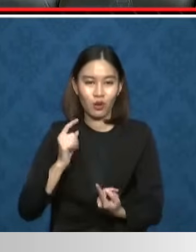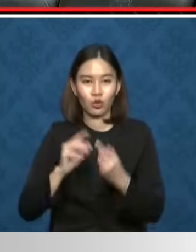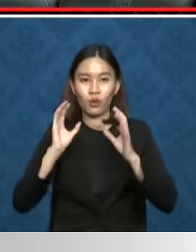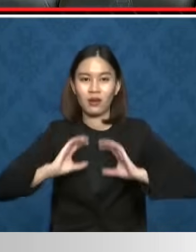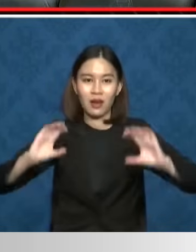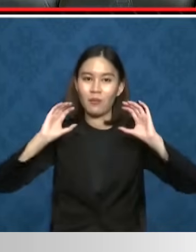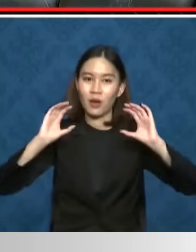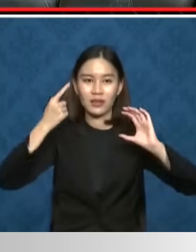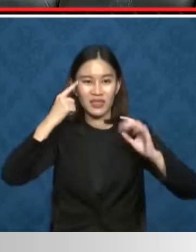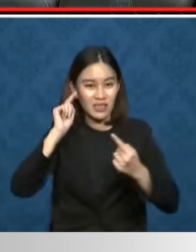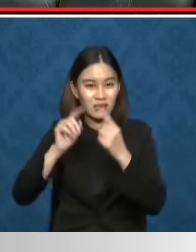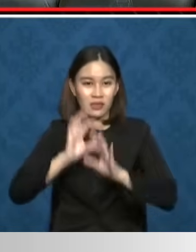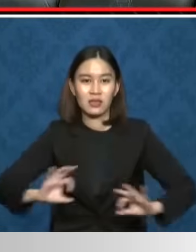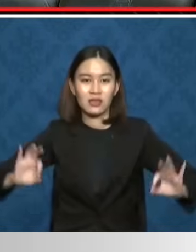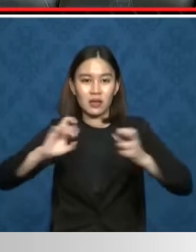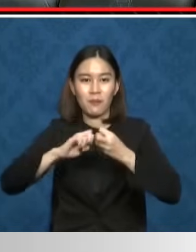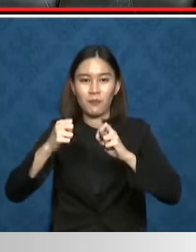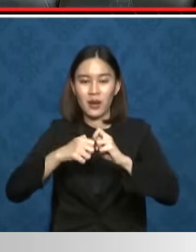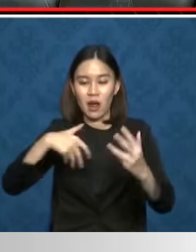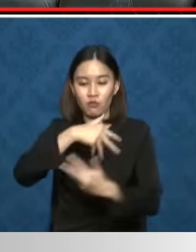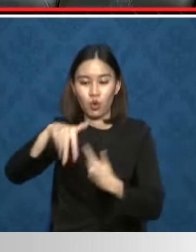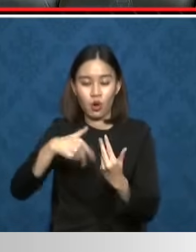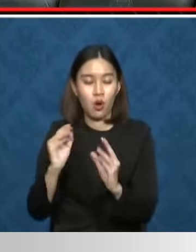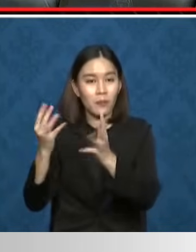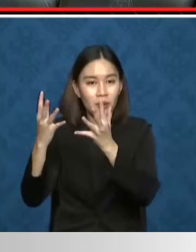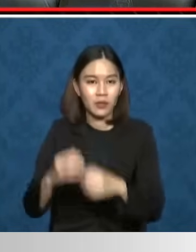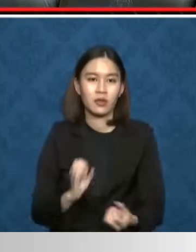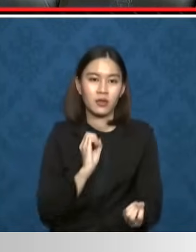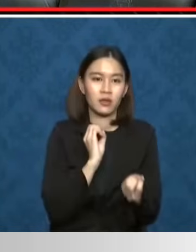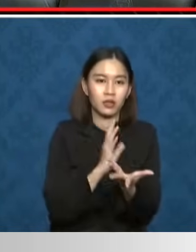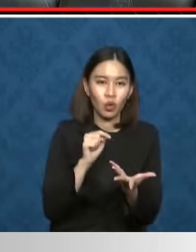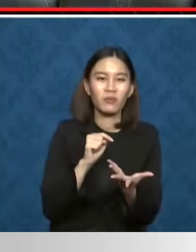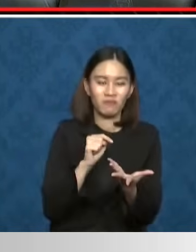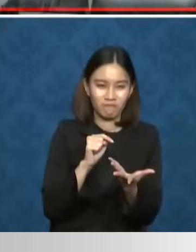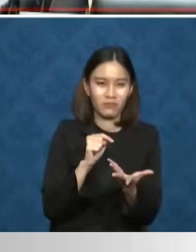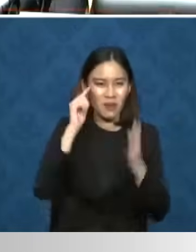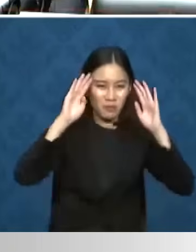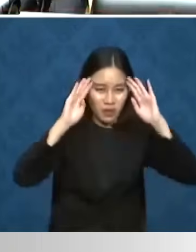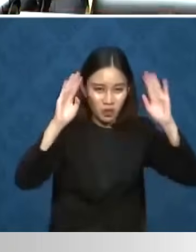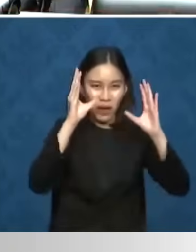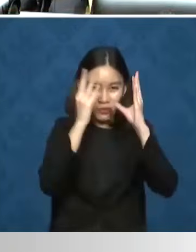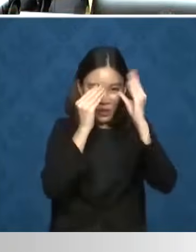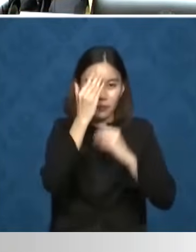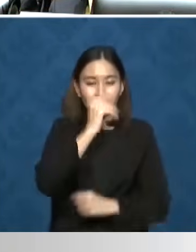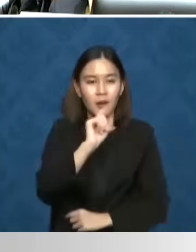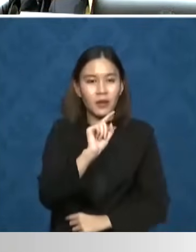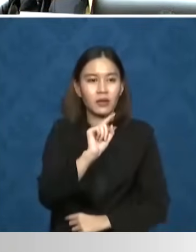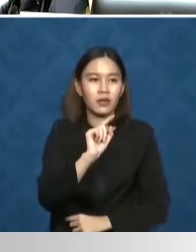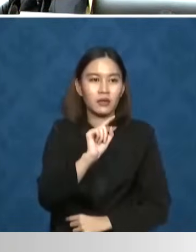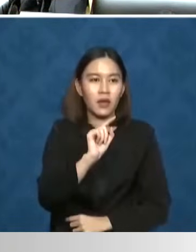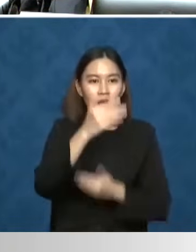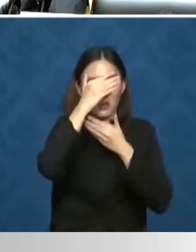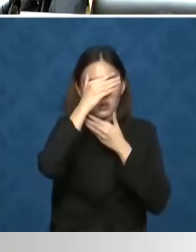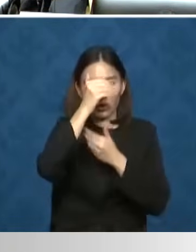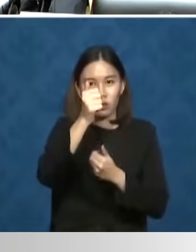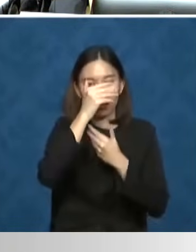ไม่ได้ให้น้ำหนักในการแก้ไขปัญหาสิ่งแวดล้อมแต่วิกฤตที่เกิดขึ้นครับก็เป็นบทเรียนให้เราเห็นแล้วครับว่าเราไม่สามารถใส่ใจด้าน